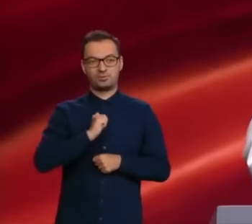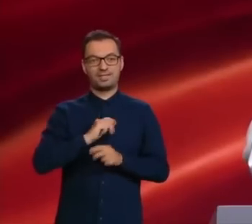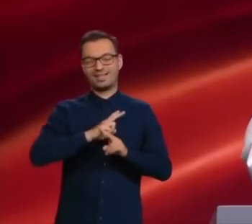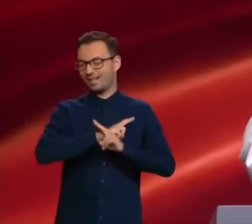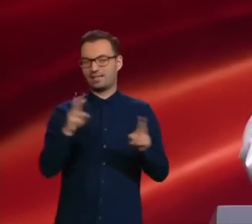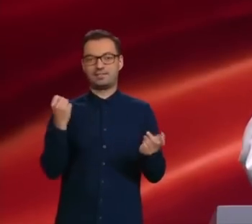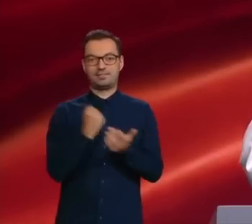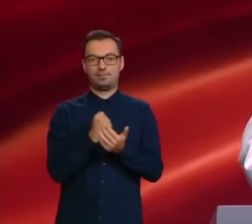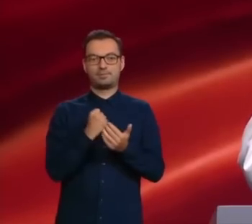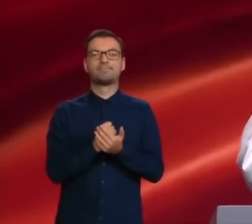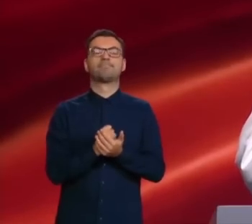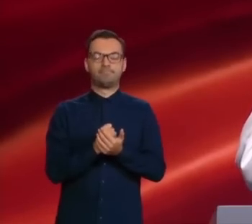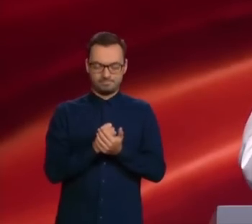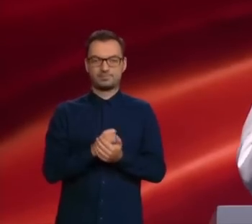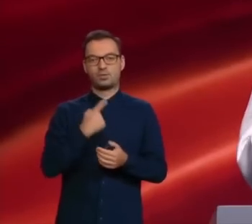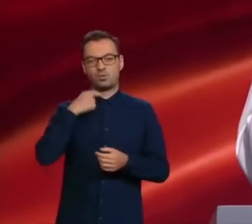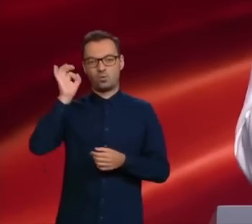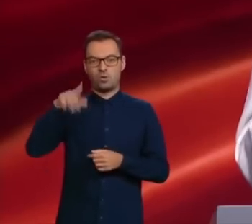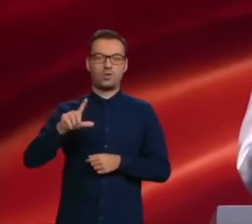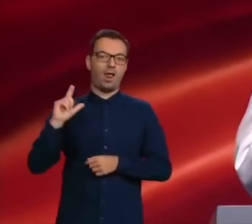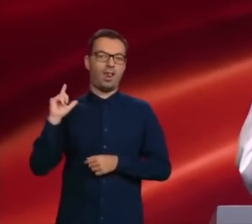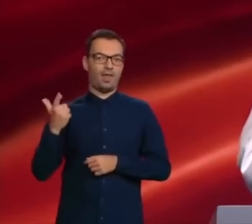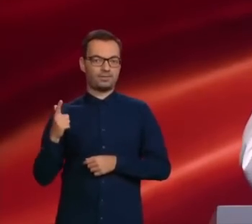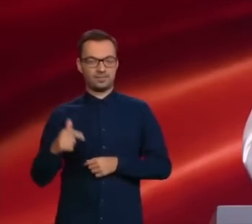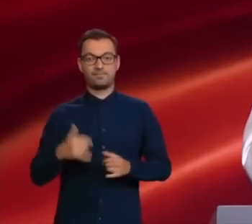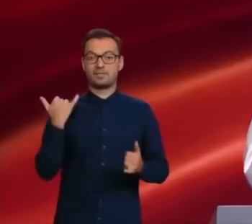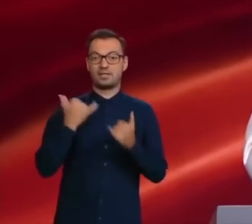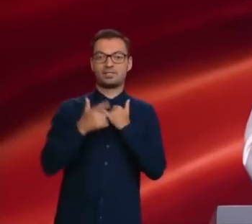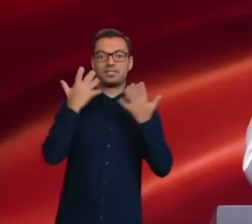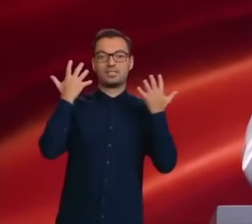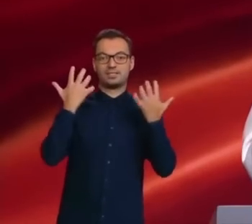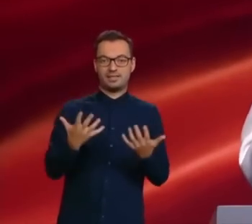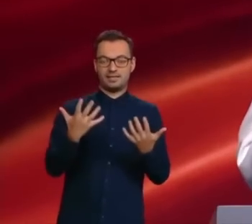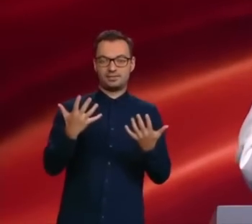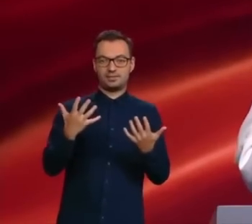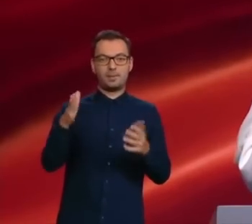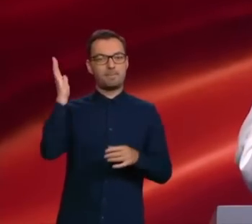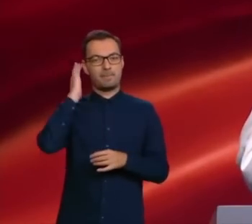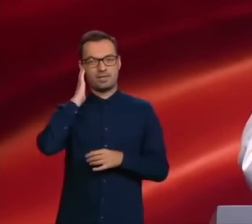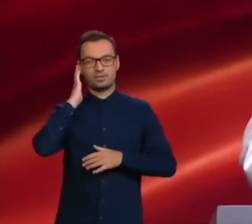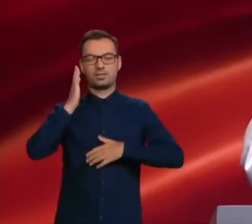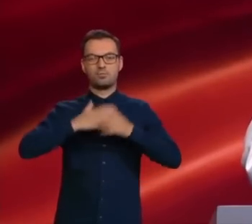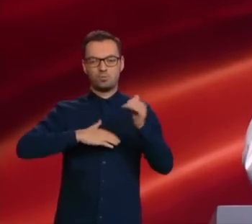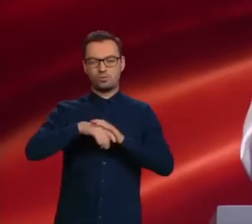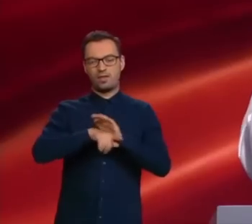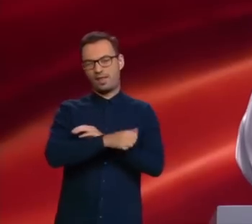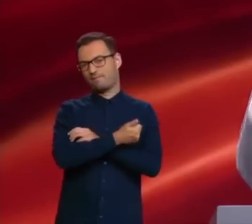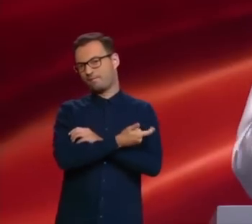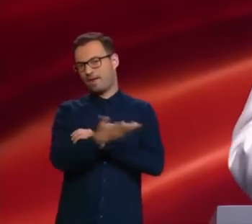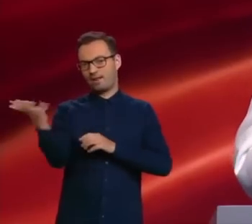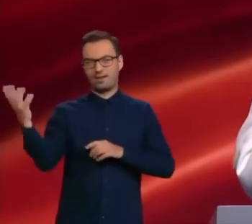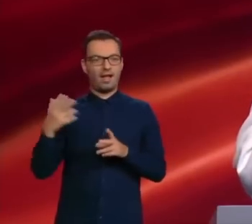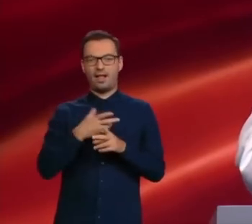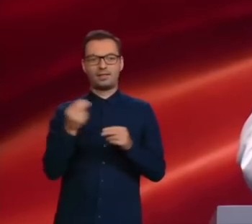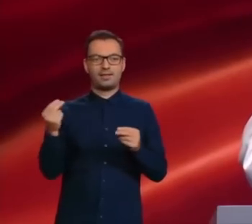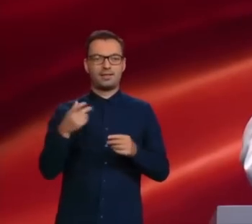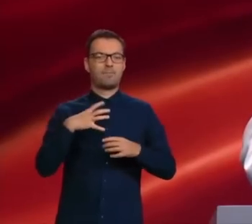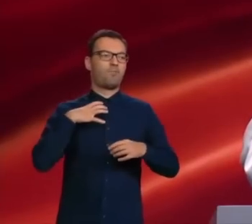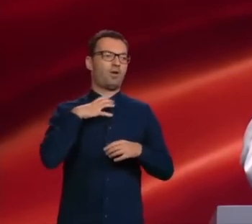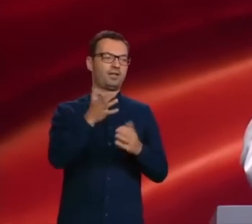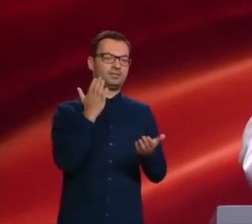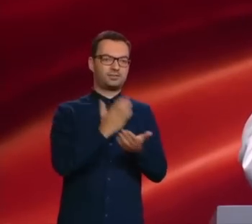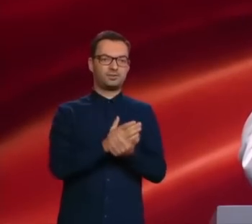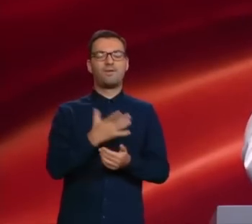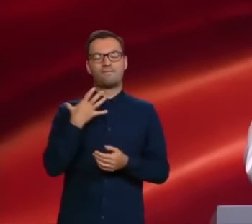każdej sprawie, głosujcie na Lewicę. Jeżeli chcecie, żeby mieszkania były budowane dla milionów, a nie dla milionerów, głosujcie